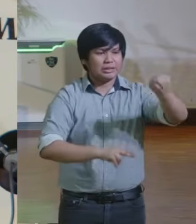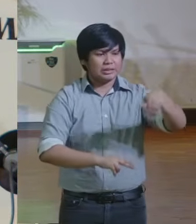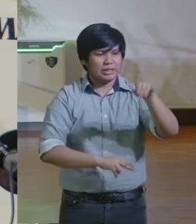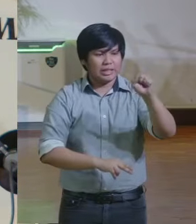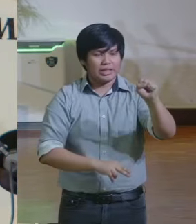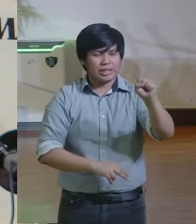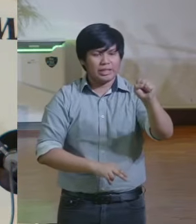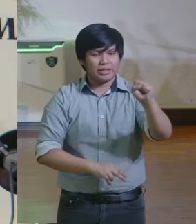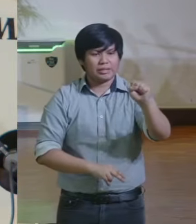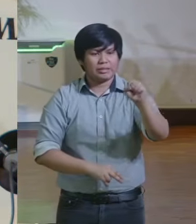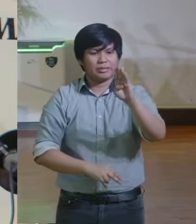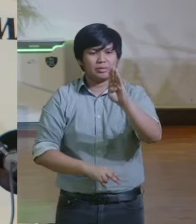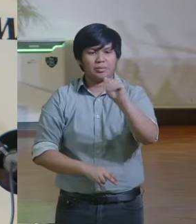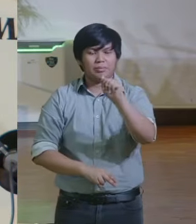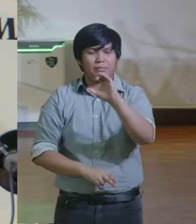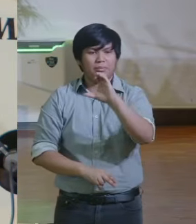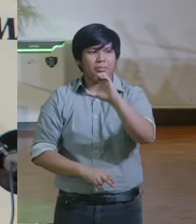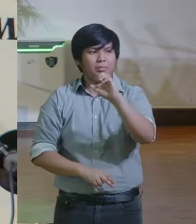J.S. Bach,